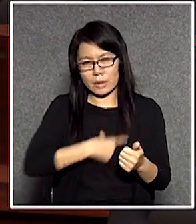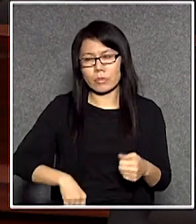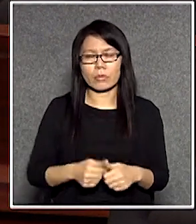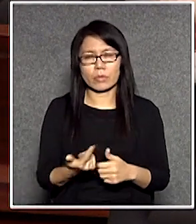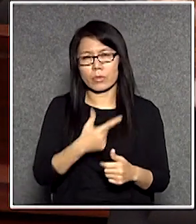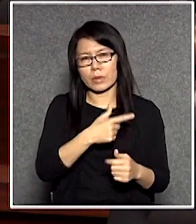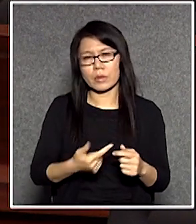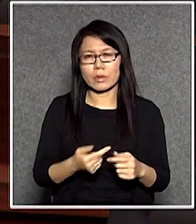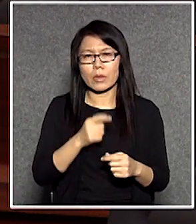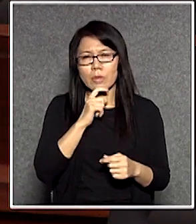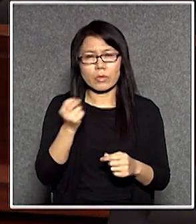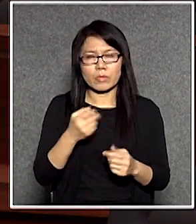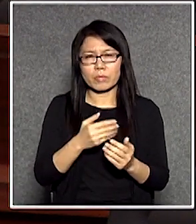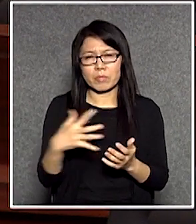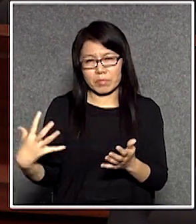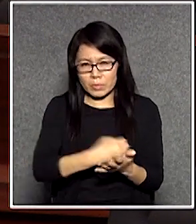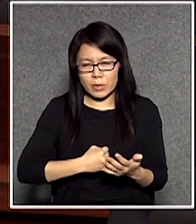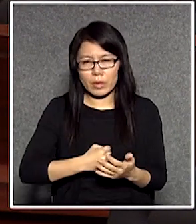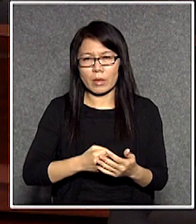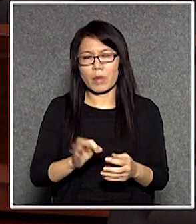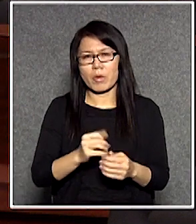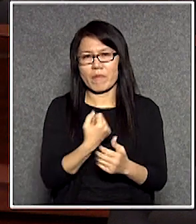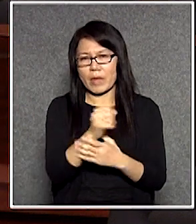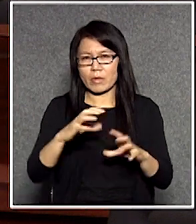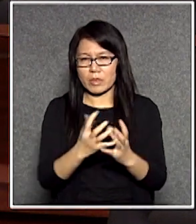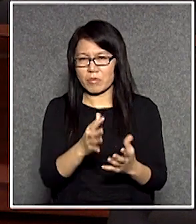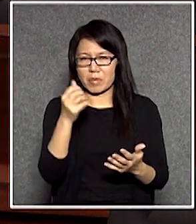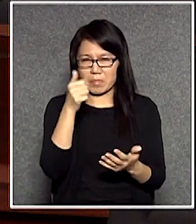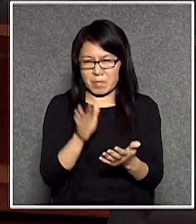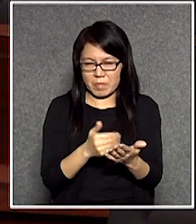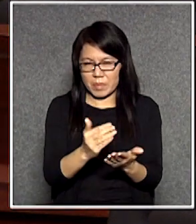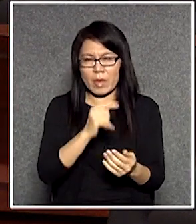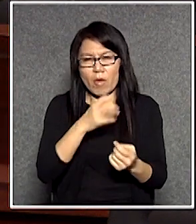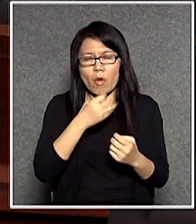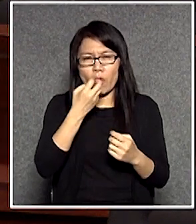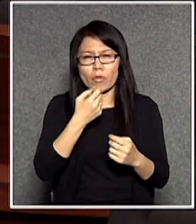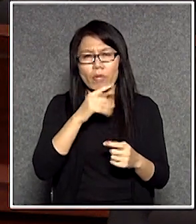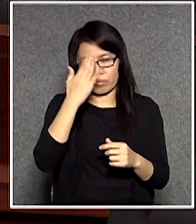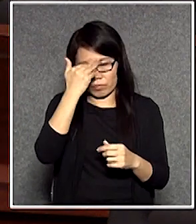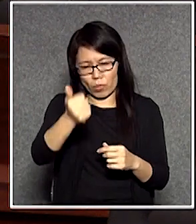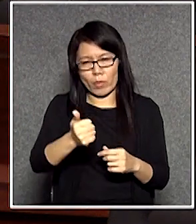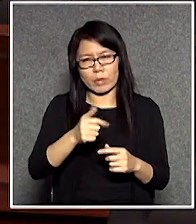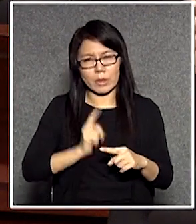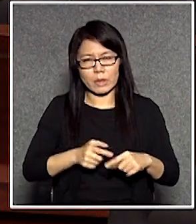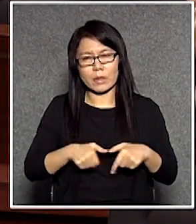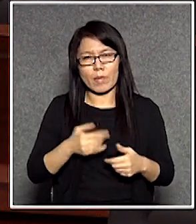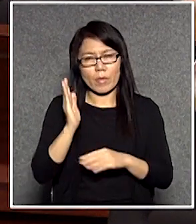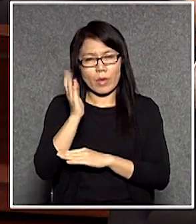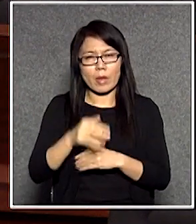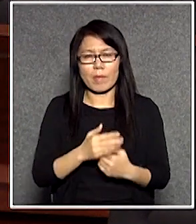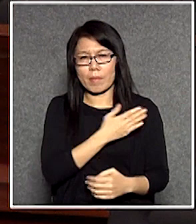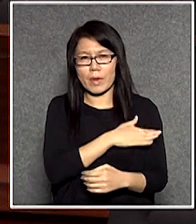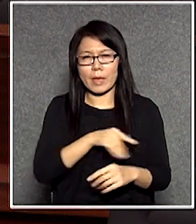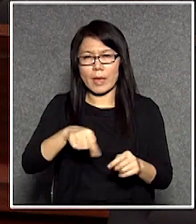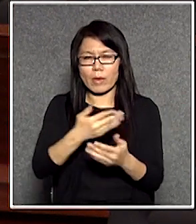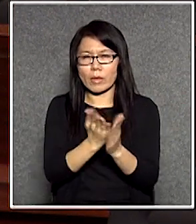員，重奪那些淪陷了的反對派的功能組別回來，香港才有運行，這是我衷心的發言。無論今天其他人怎